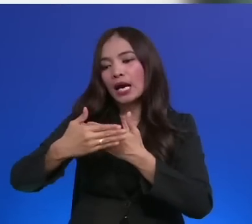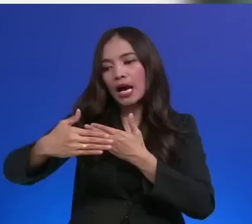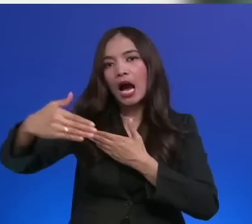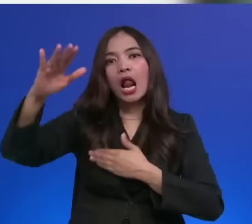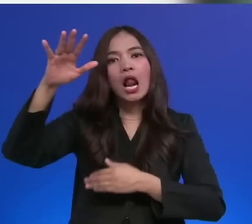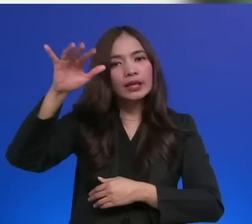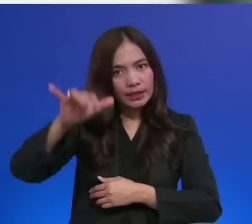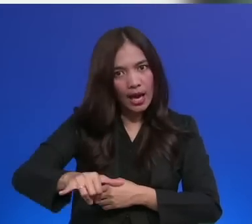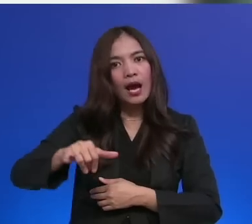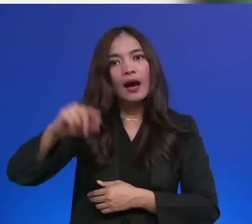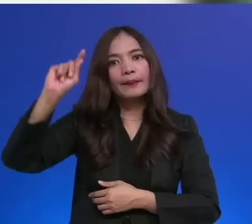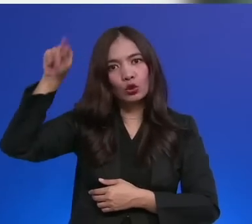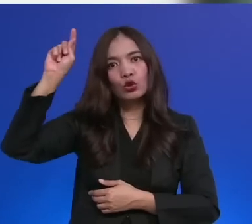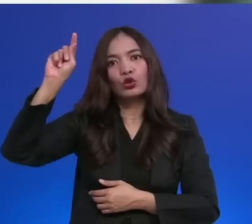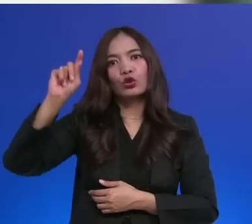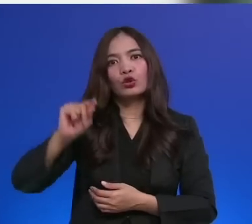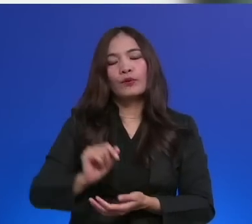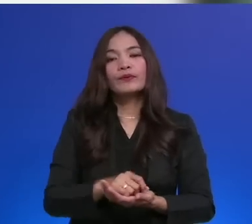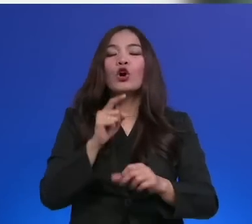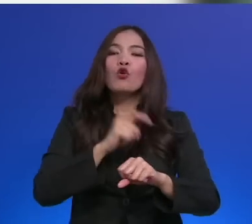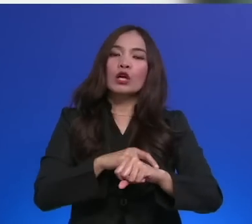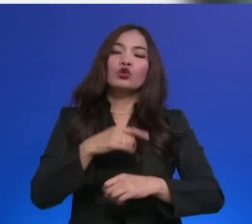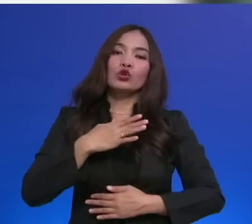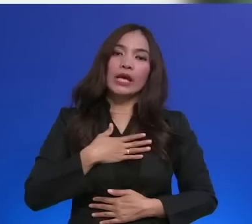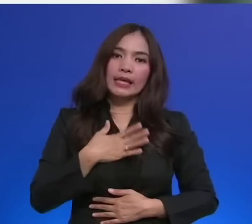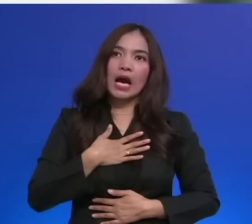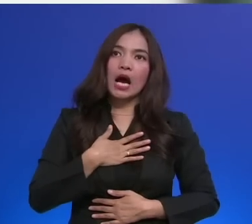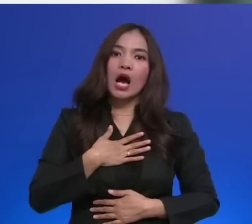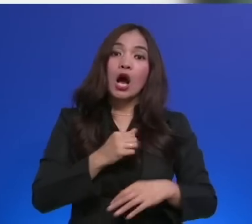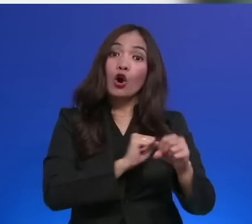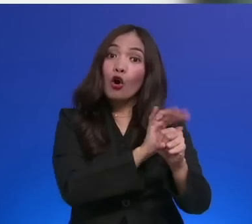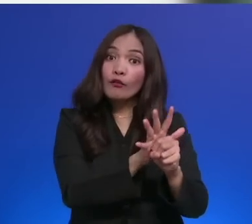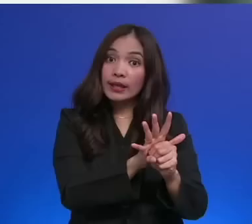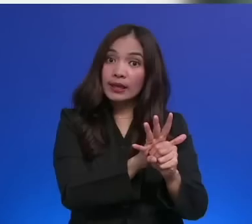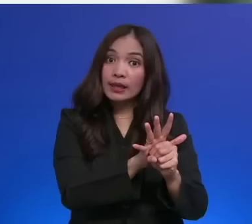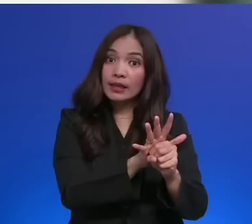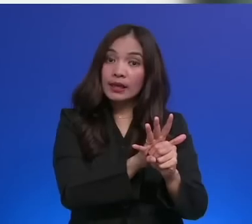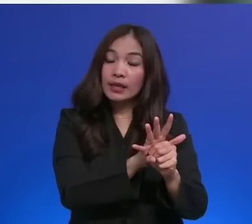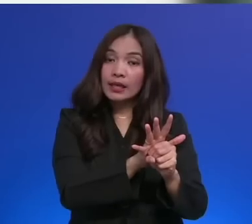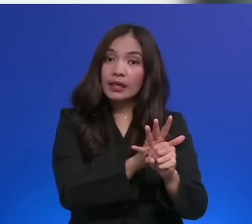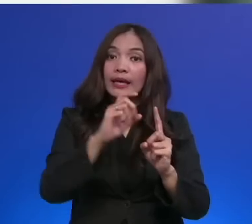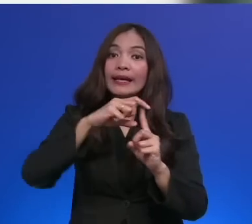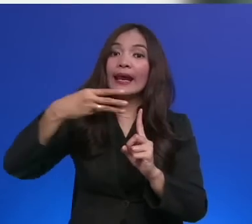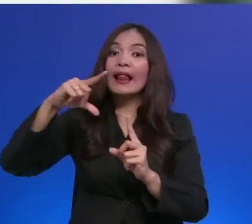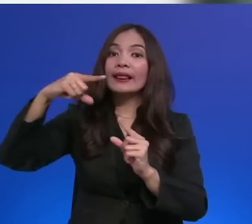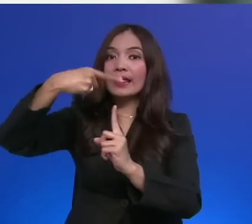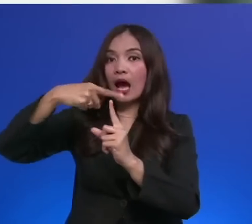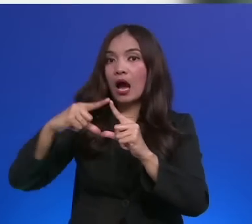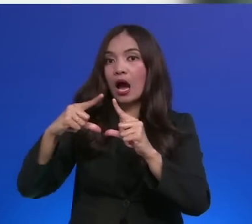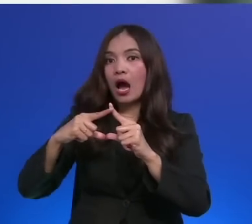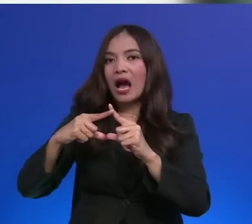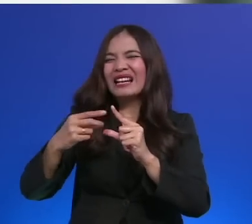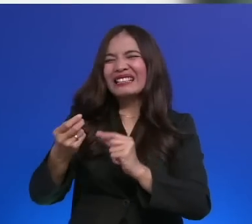saudaraku, benar. Sejak saya terkena COVID-19 varian Delta yang